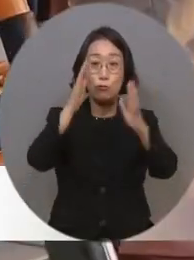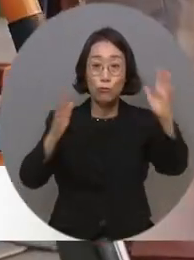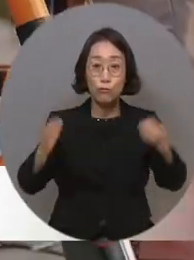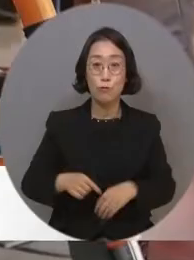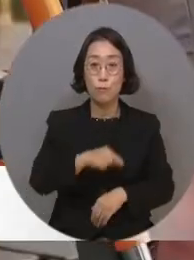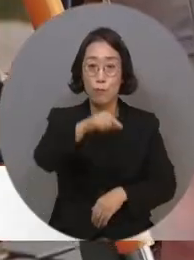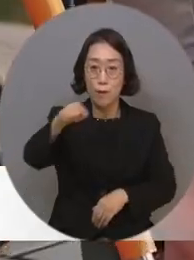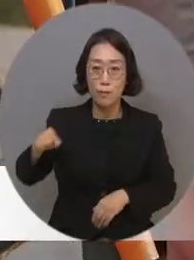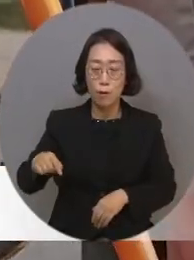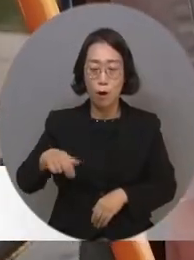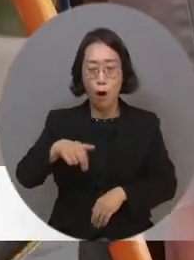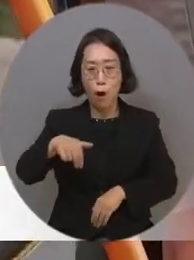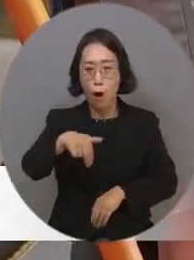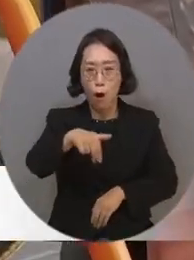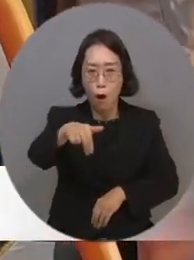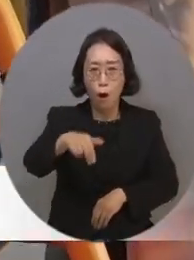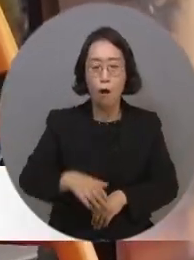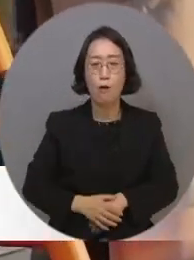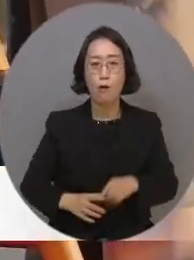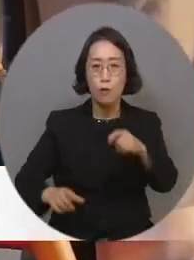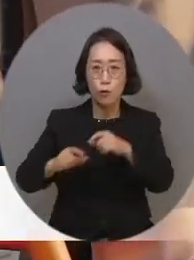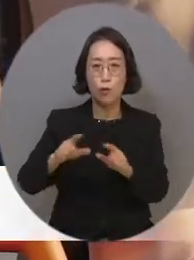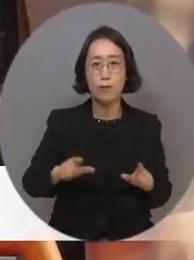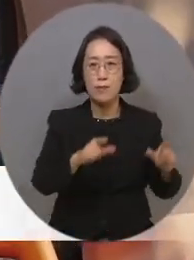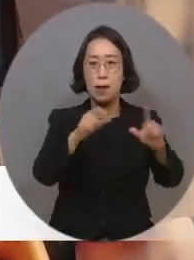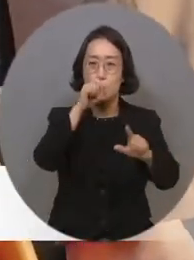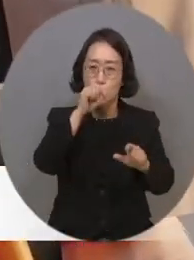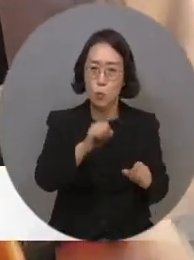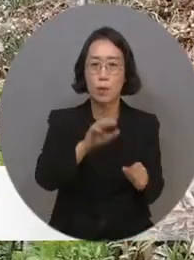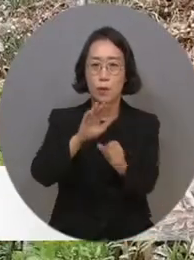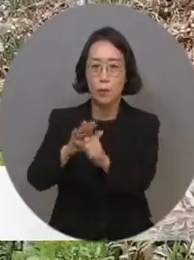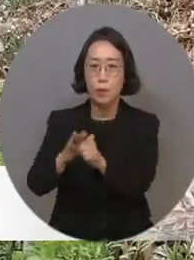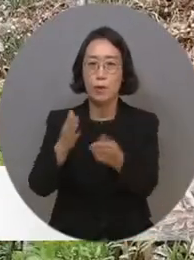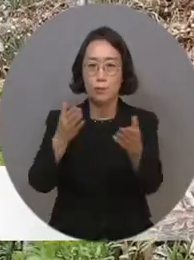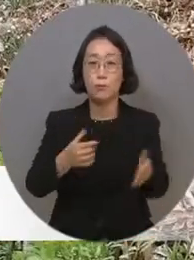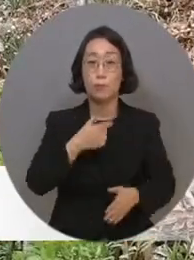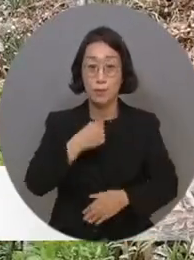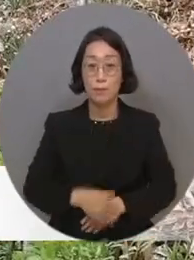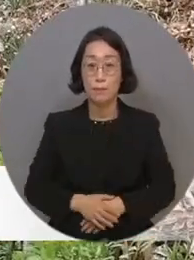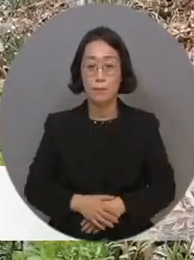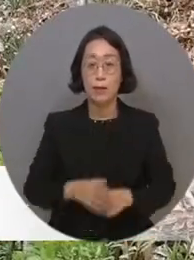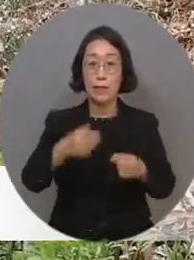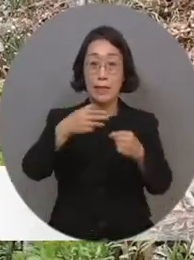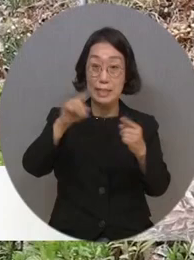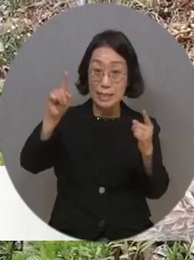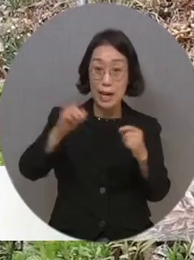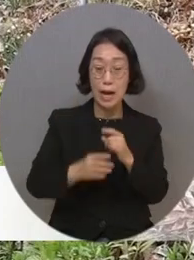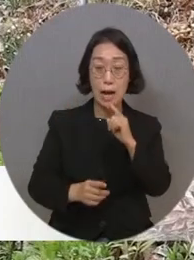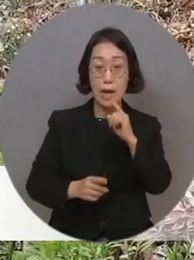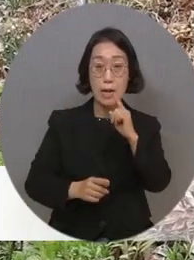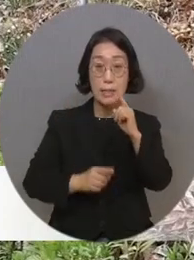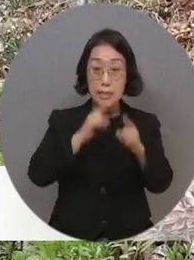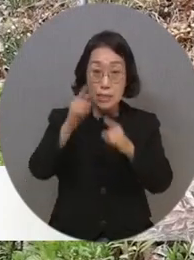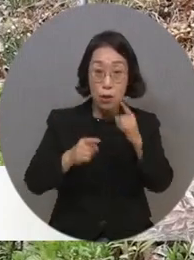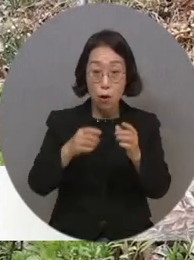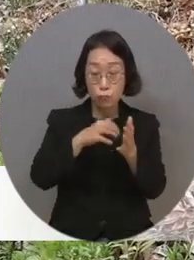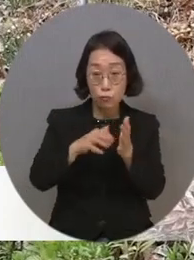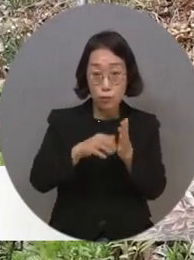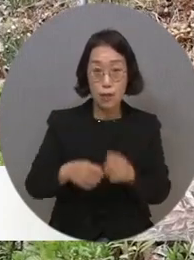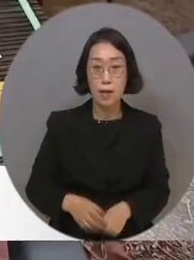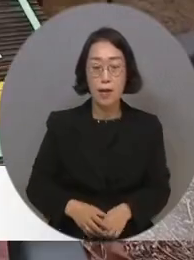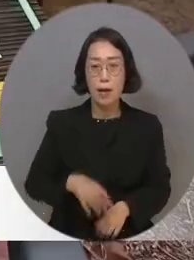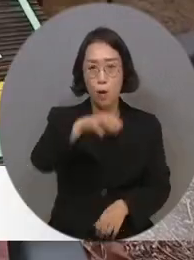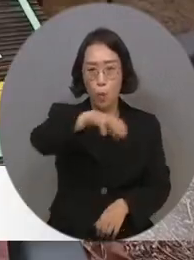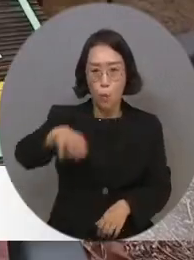복지 서비스를 제공해 살매지를 높이겠다는 취지입니다 이번 1차 모집을 통해 전국 여덟 곳의 산림복지